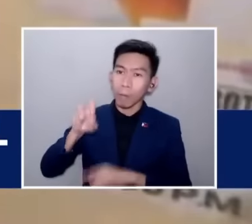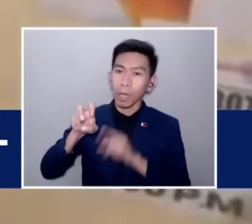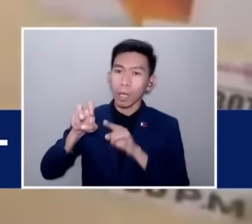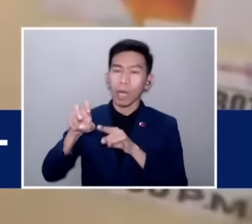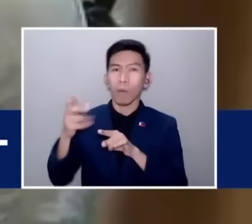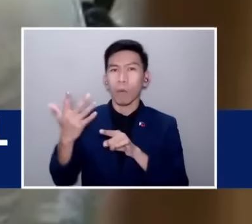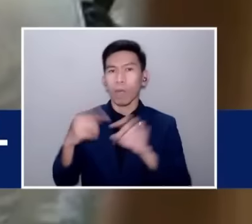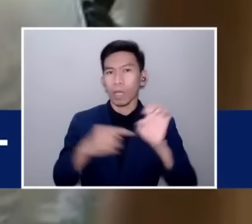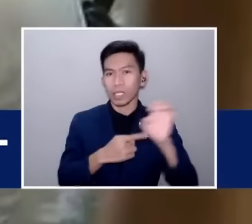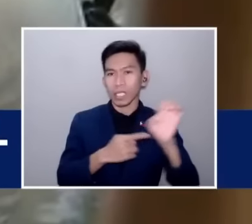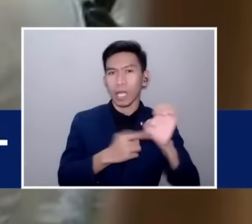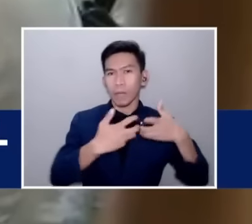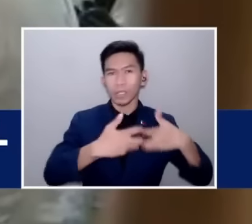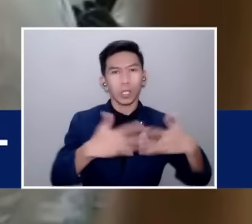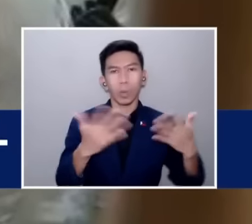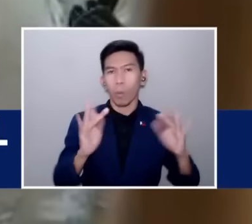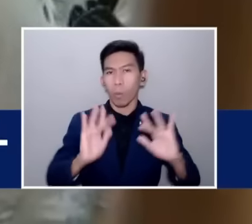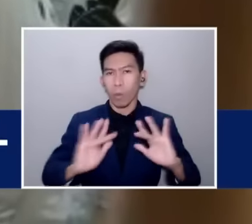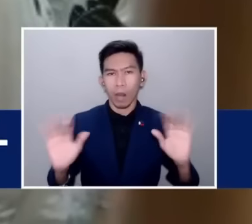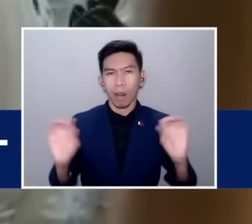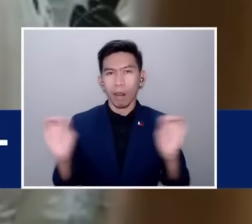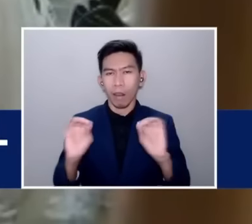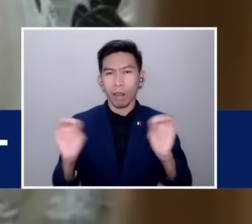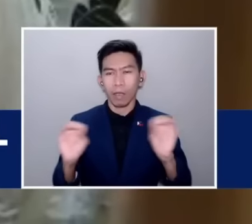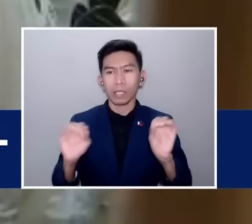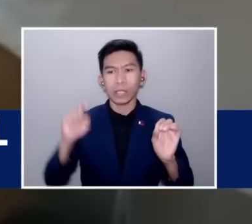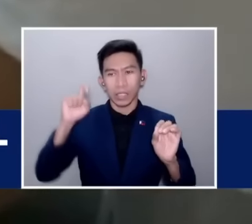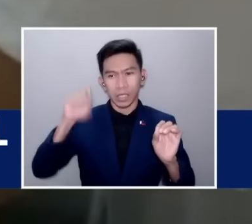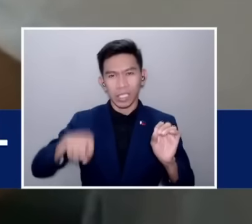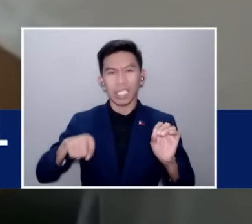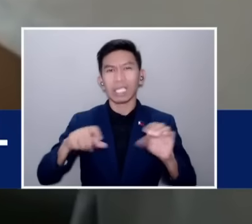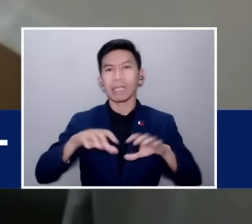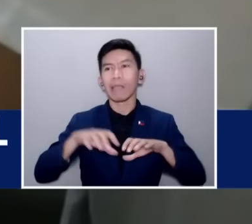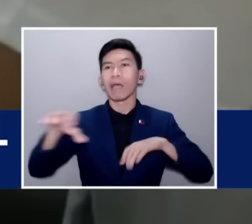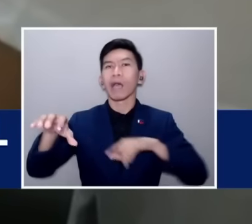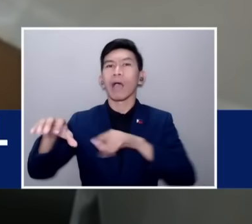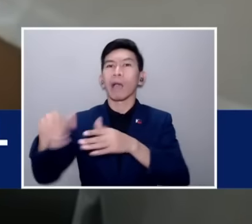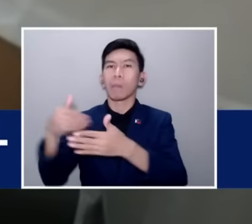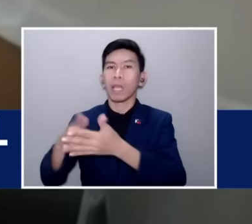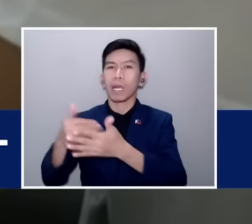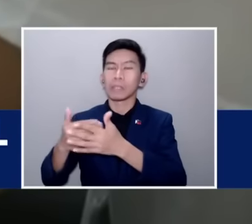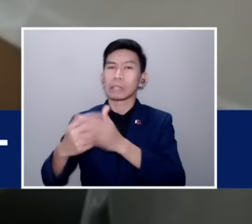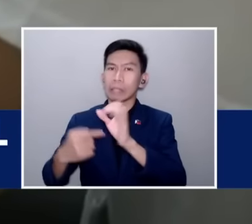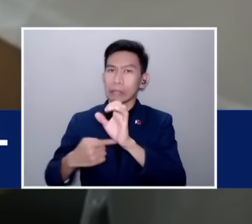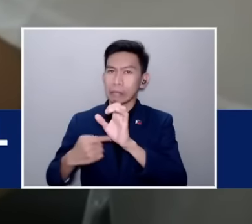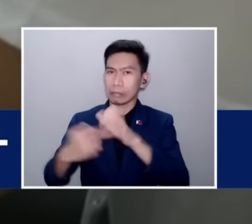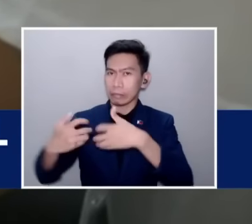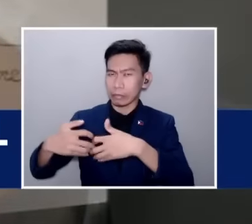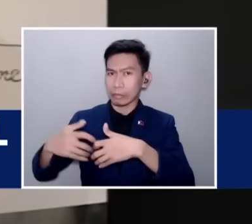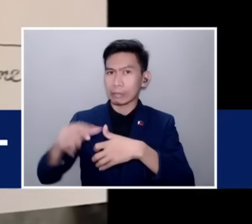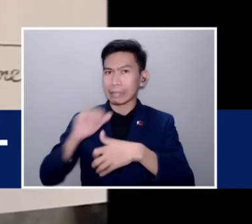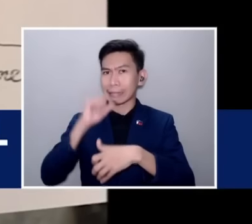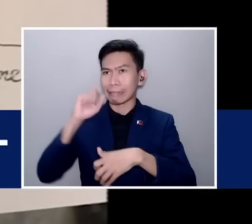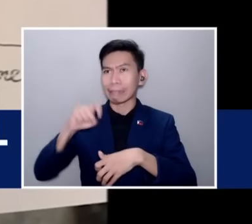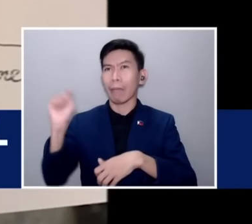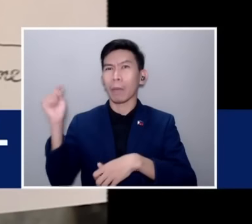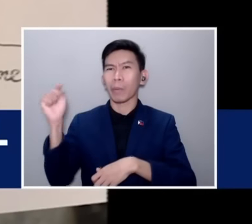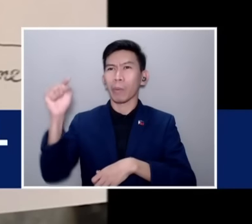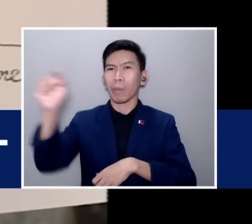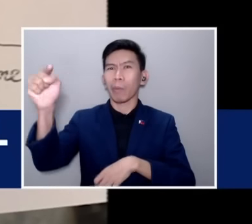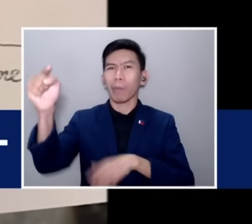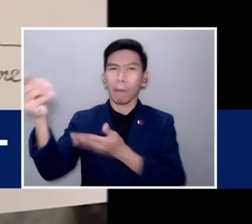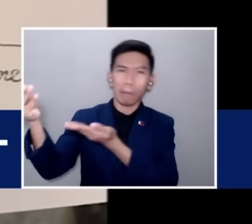na VCM. Sabi nila dapat malapit lang ang kapalit na VCM imbis na kukunin pa sa malayo. Kaya naging